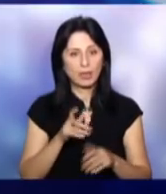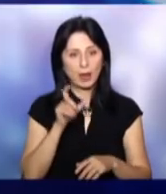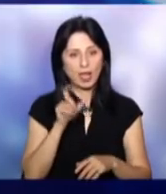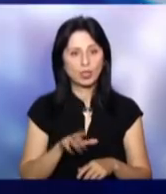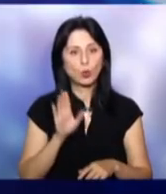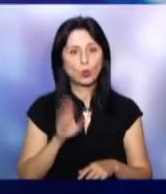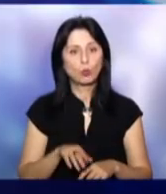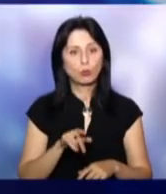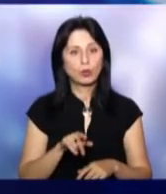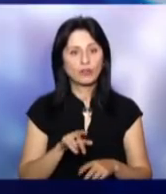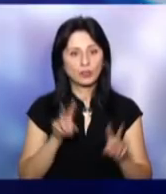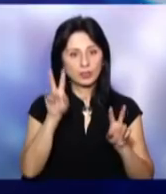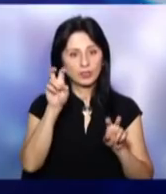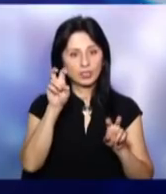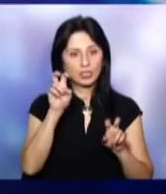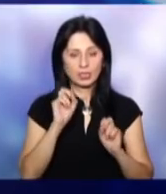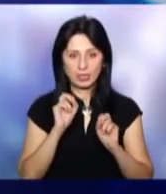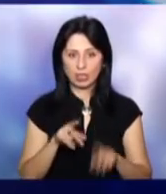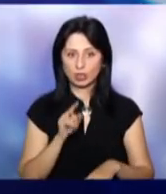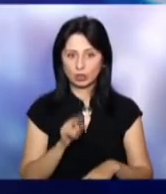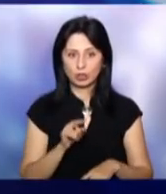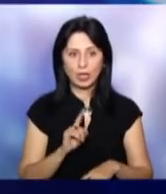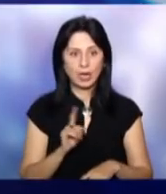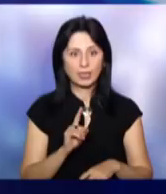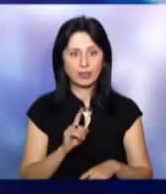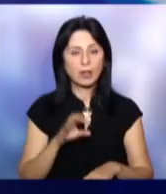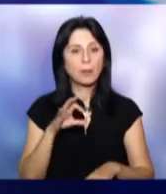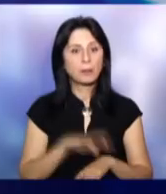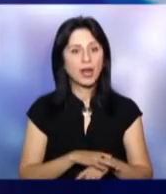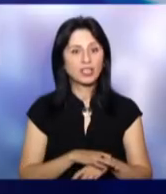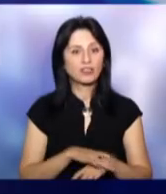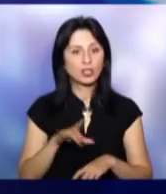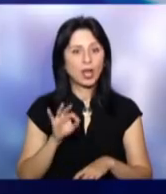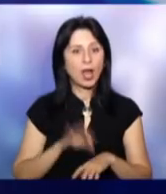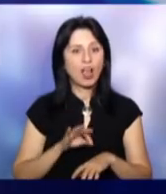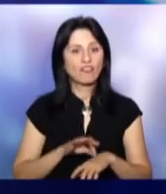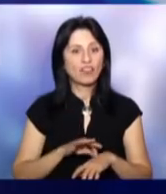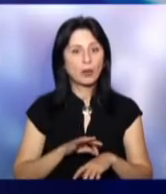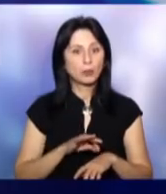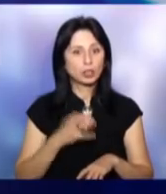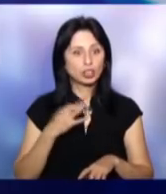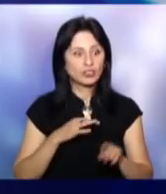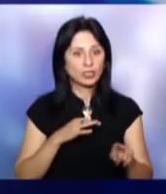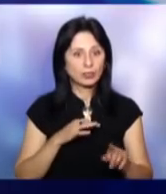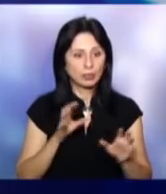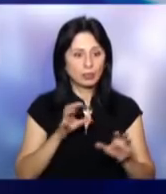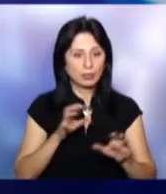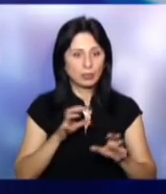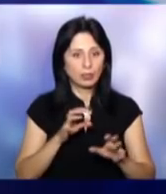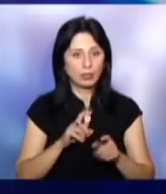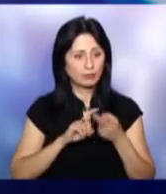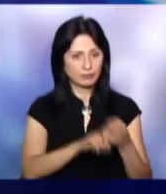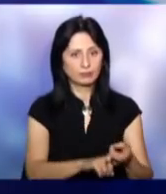ადამიანი უფრო ნუბრჭყალებში საშიში, რადგან ფაქტიურად ის ავადმყოფებს შვილს პანიკური